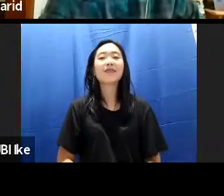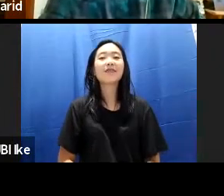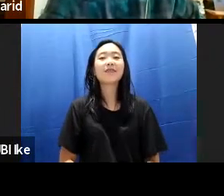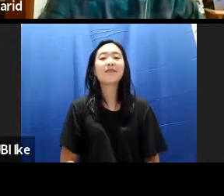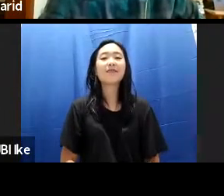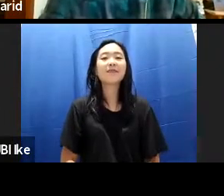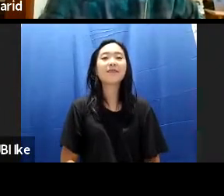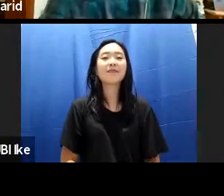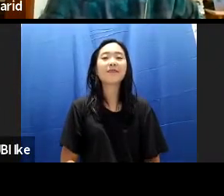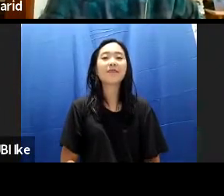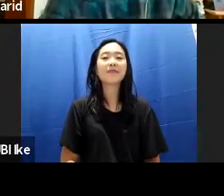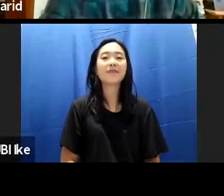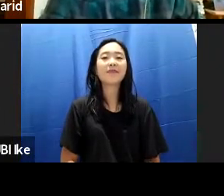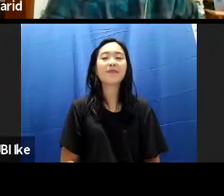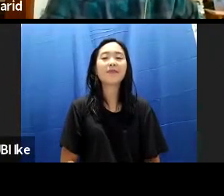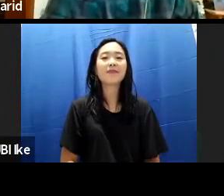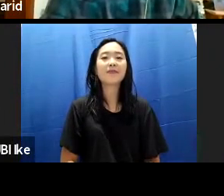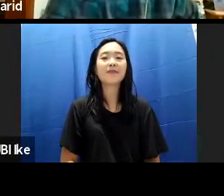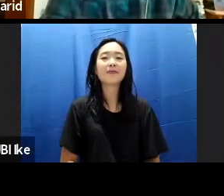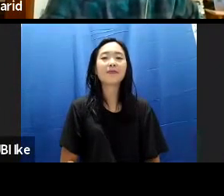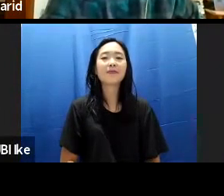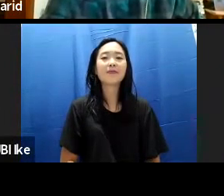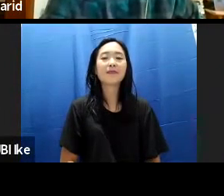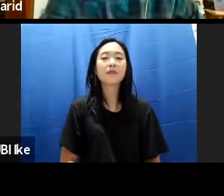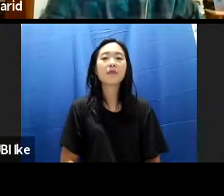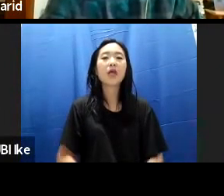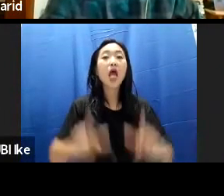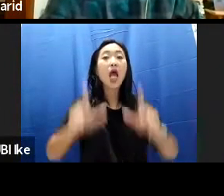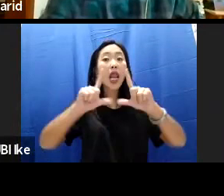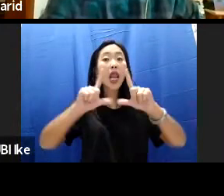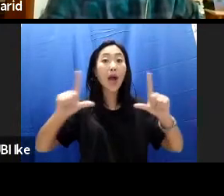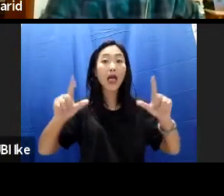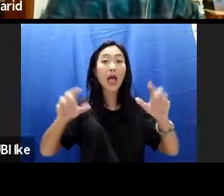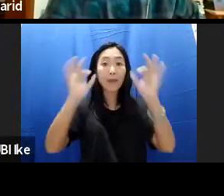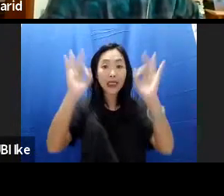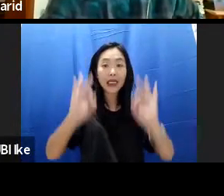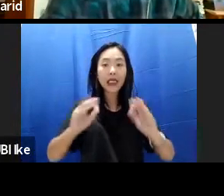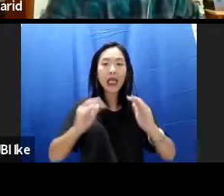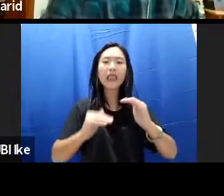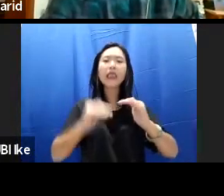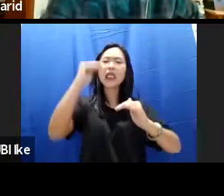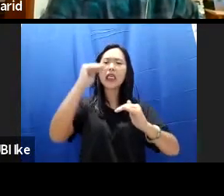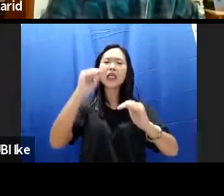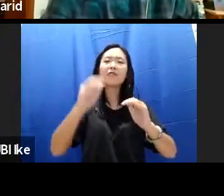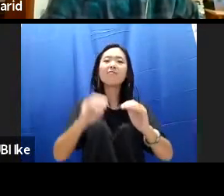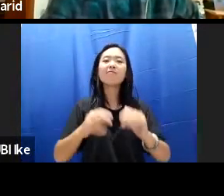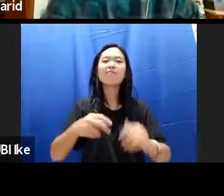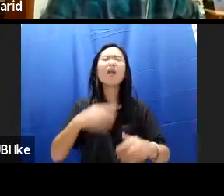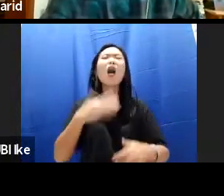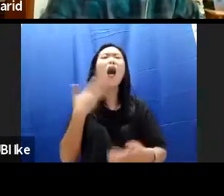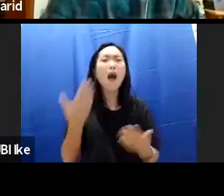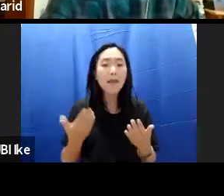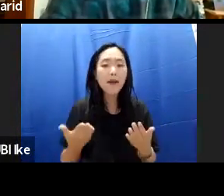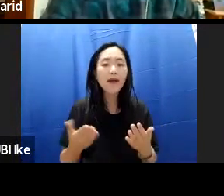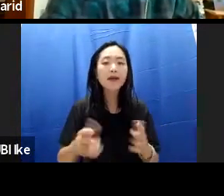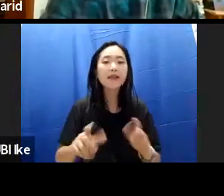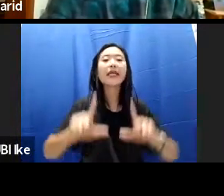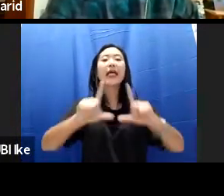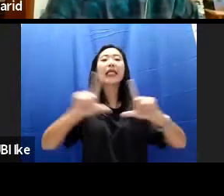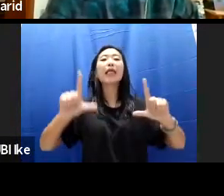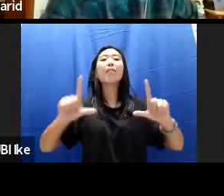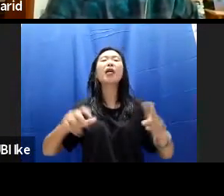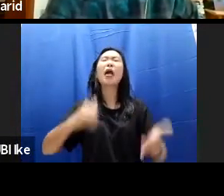Nah, seperti kita tahu bahwa lembaga pendidikan tinggi menjadi lembaga penting dalam produksi dan juga sosialisasi